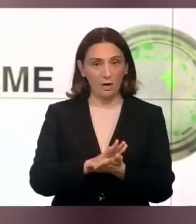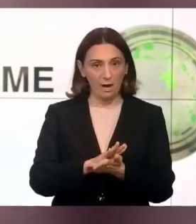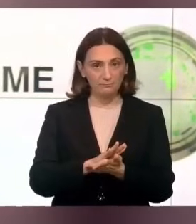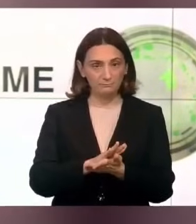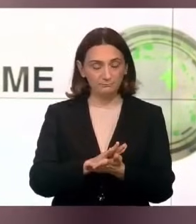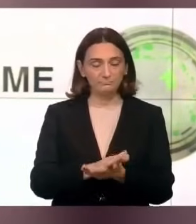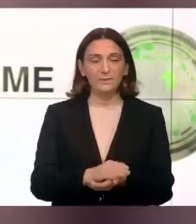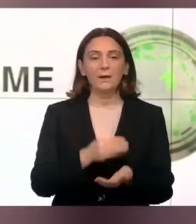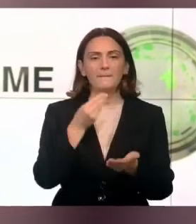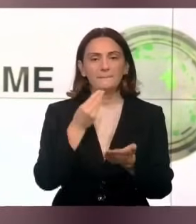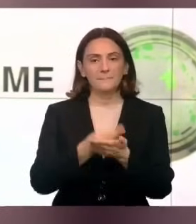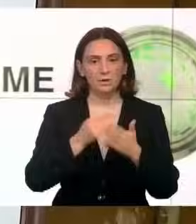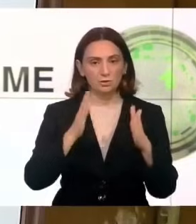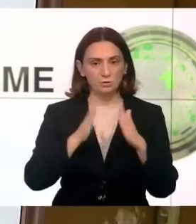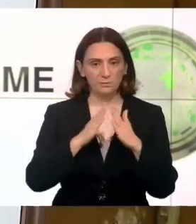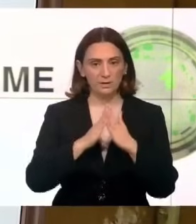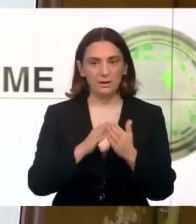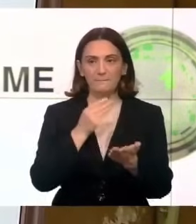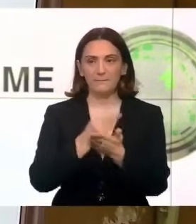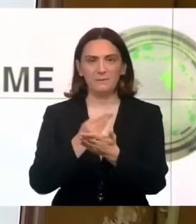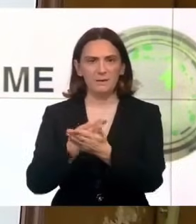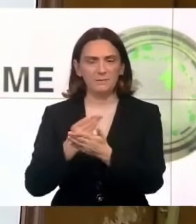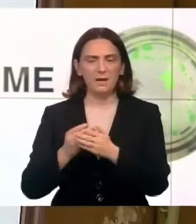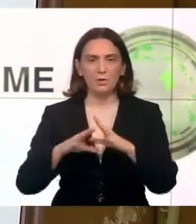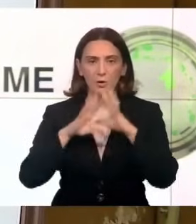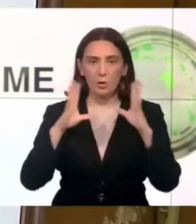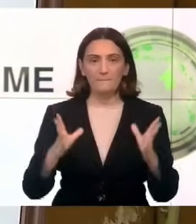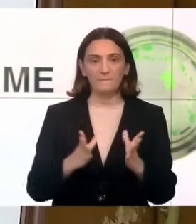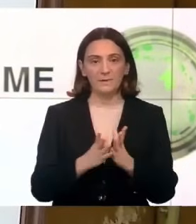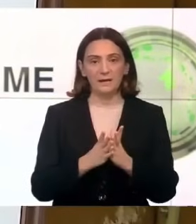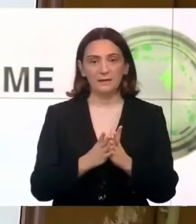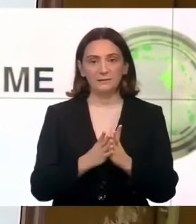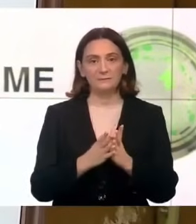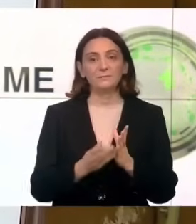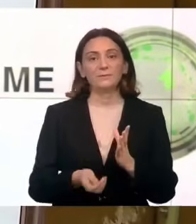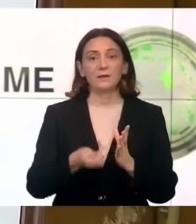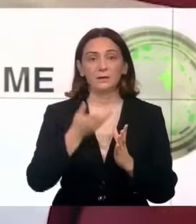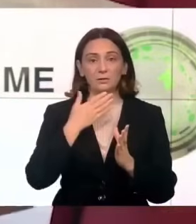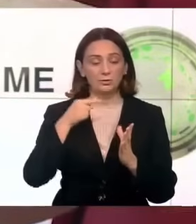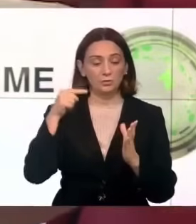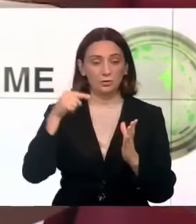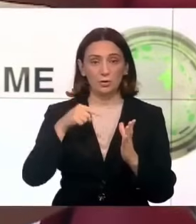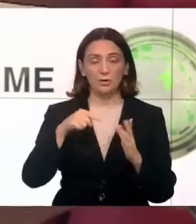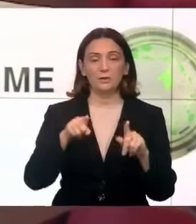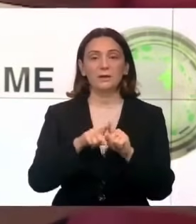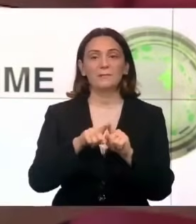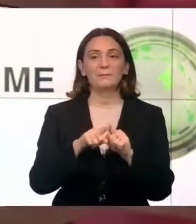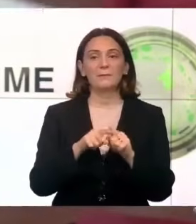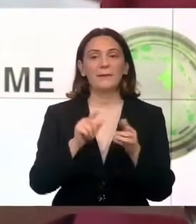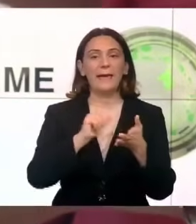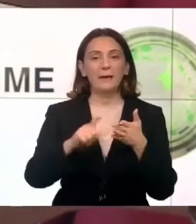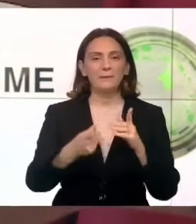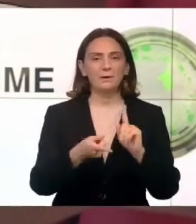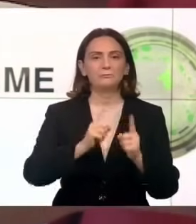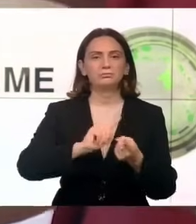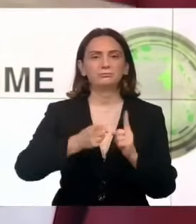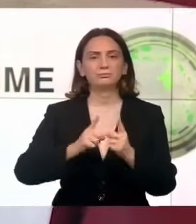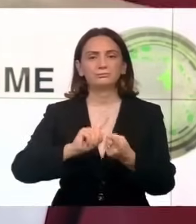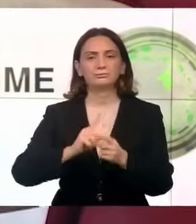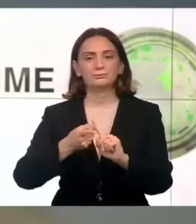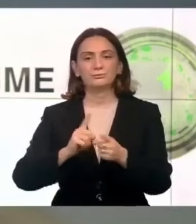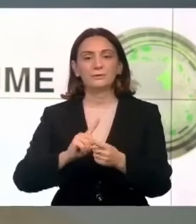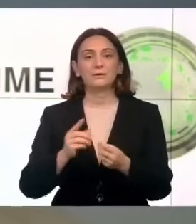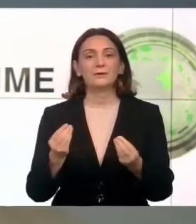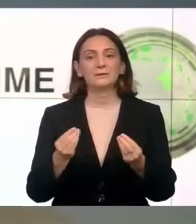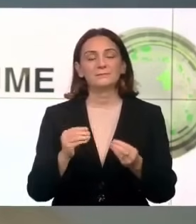kadastrës ndihmoi grupin kriminal që të fshihnin pasurinë dhe pse e dinte që ishte krijuar nga veprimtari kriminale. Përgjatë kësaj